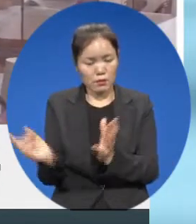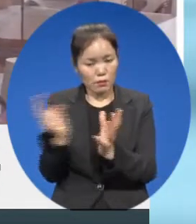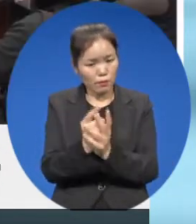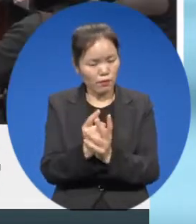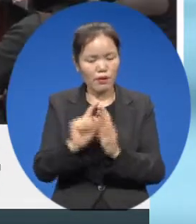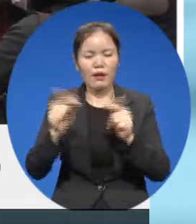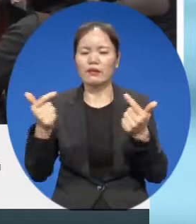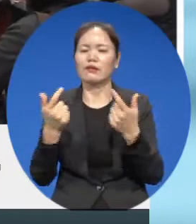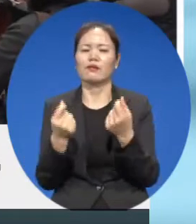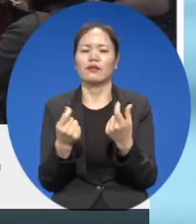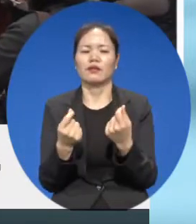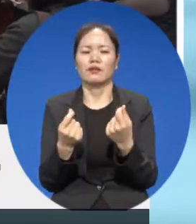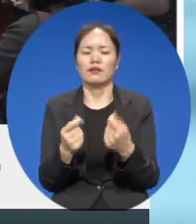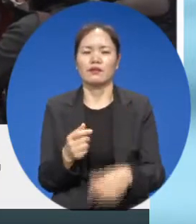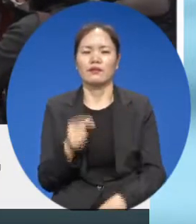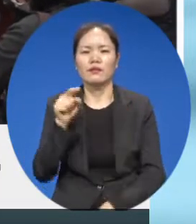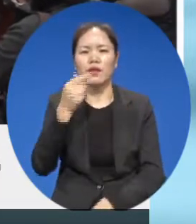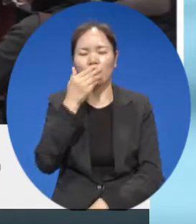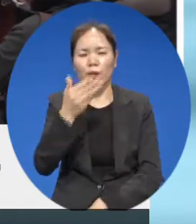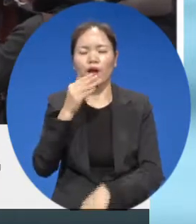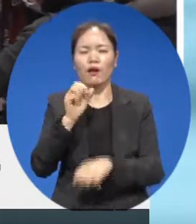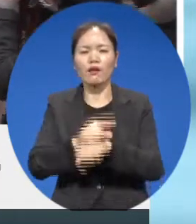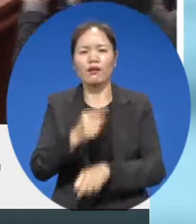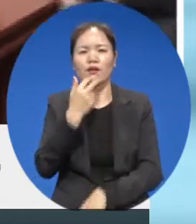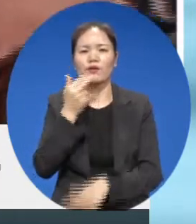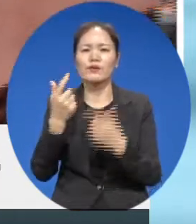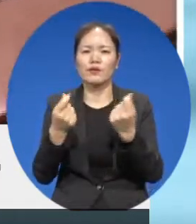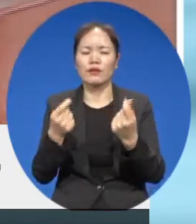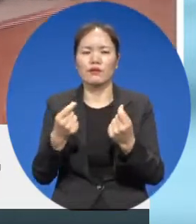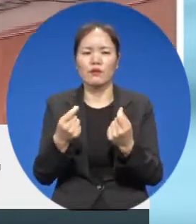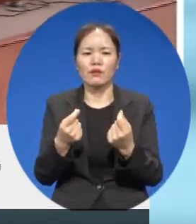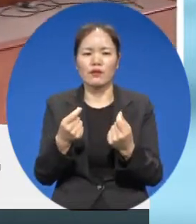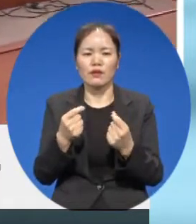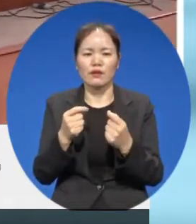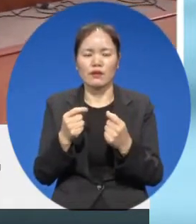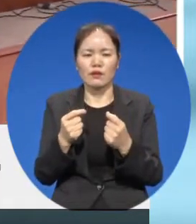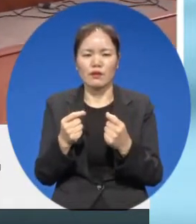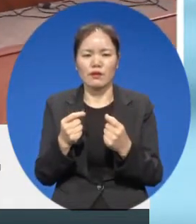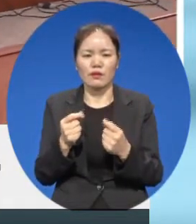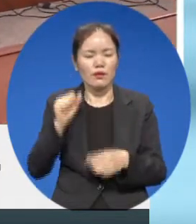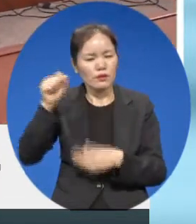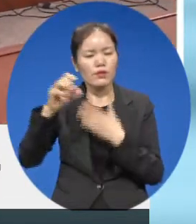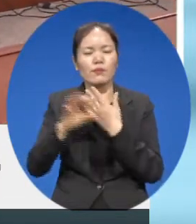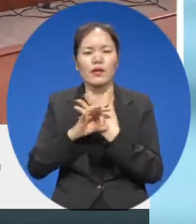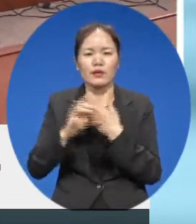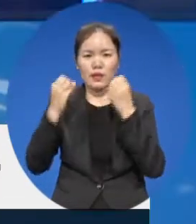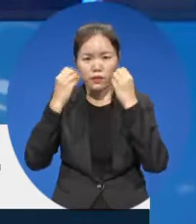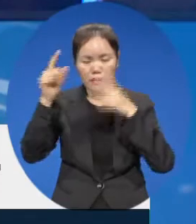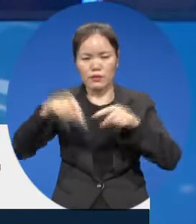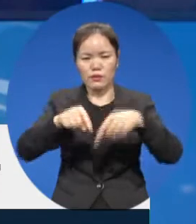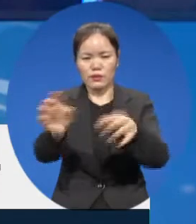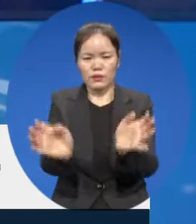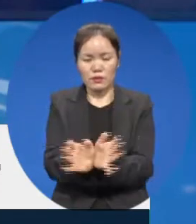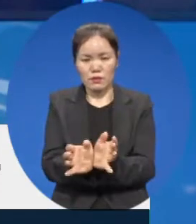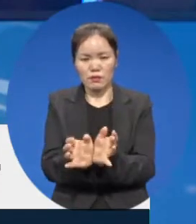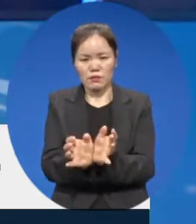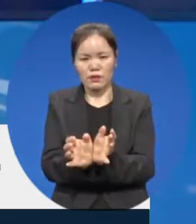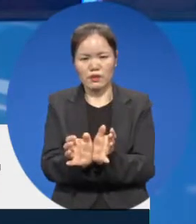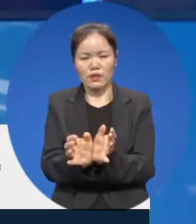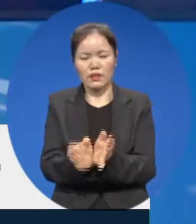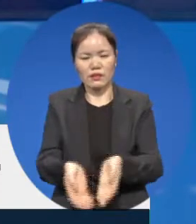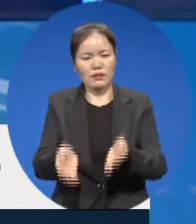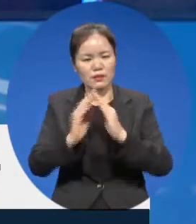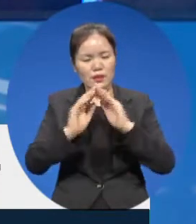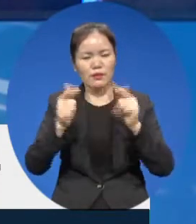저는 그런 그럴 가능성 거의 없다고 보고 만약에 나오더라도 새로운 신당 창당을 통해서 헤쳐 모임 과정 개편을 통해서 나올 거라고 저는 보는데